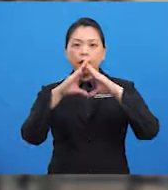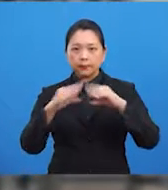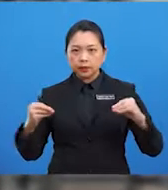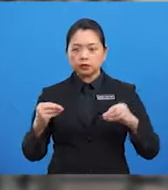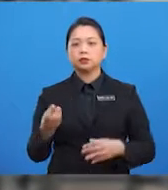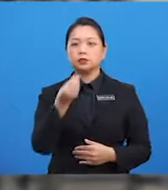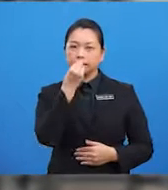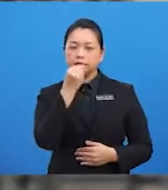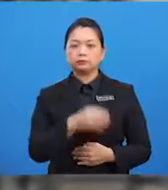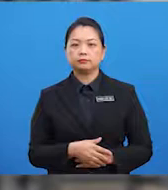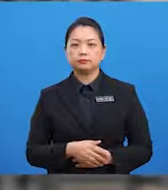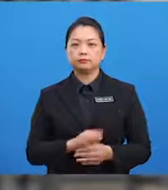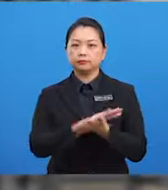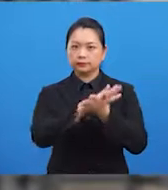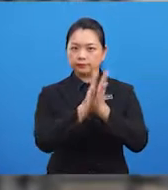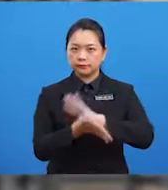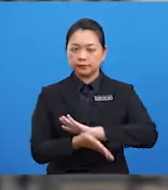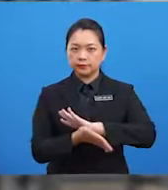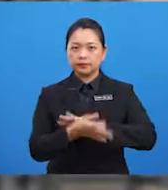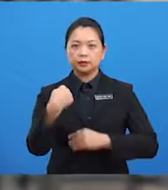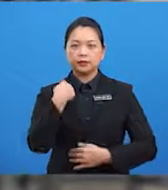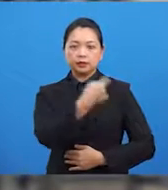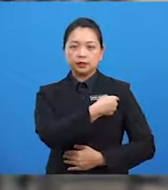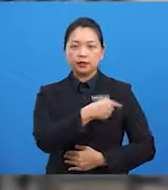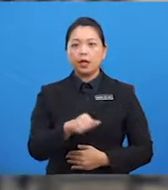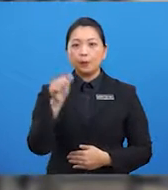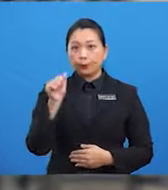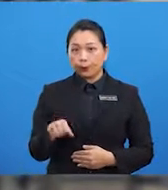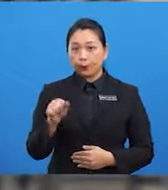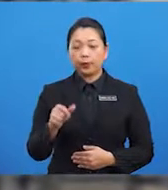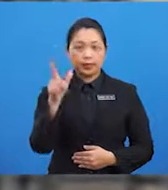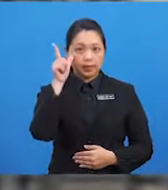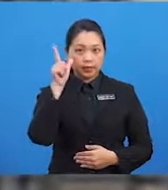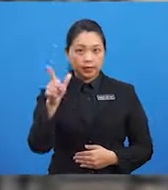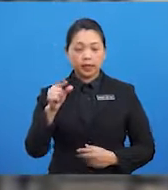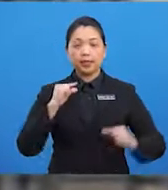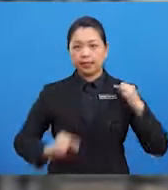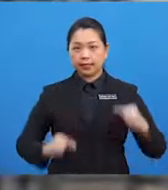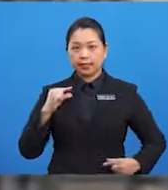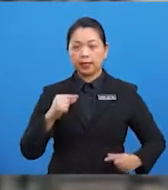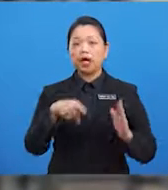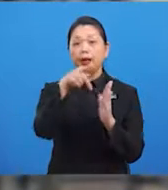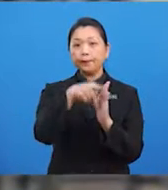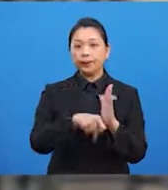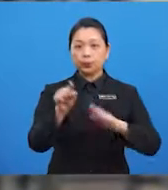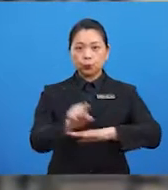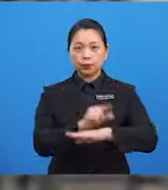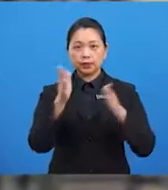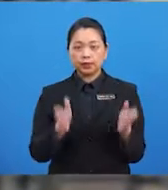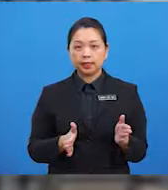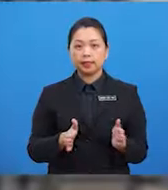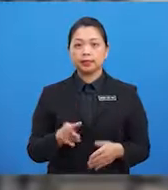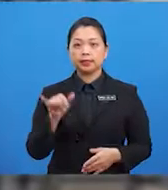dimakan? Jadi, kita boleh melihat gelagat pengguna yang